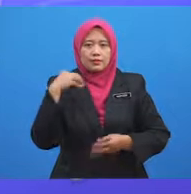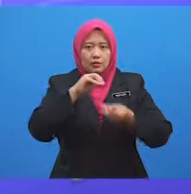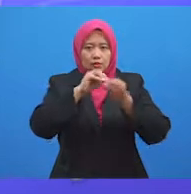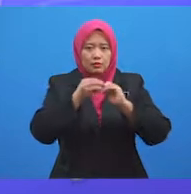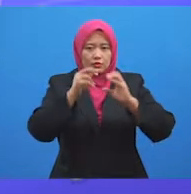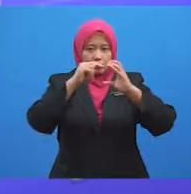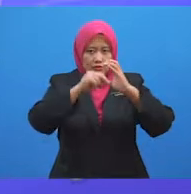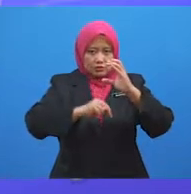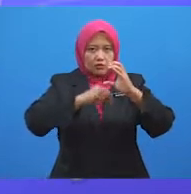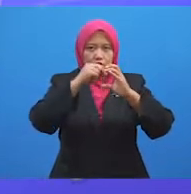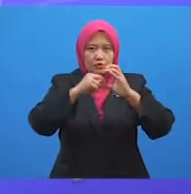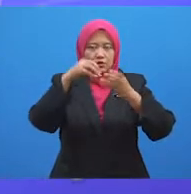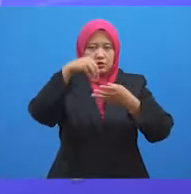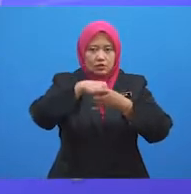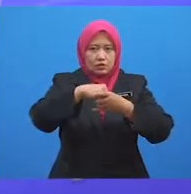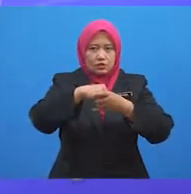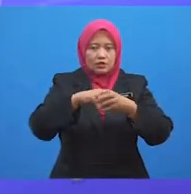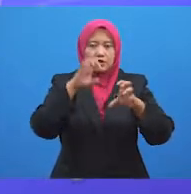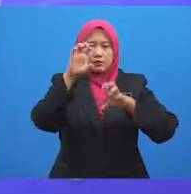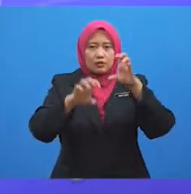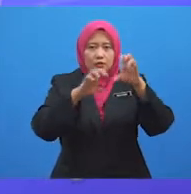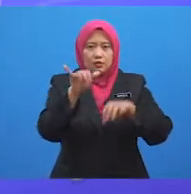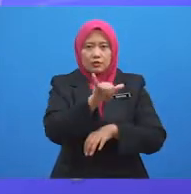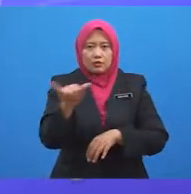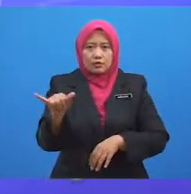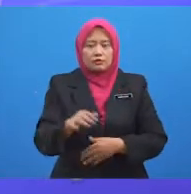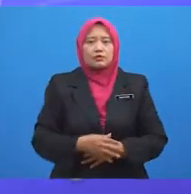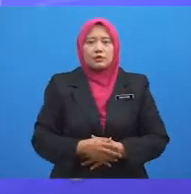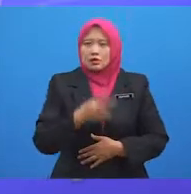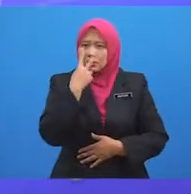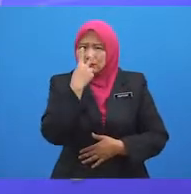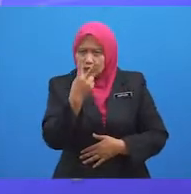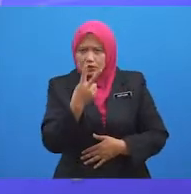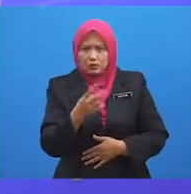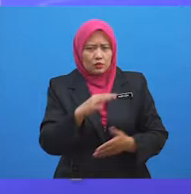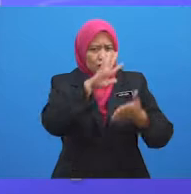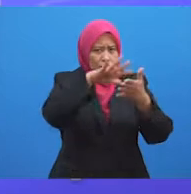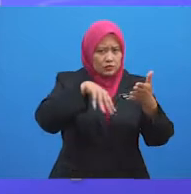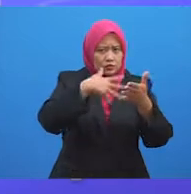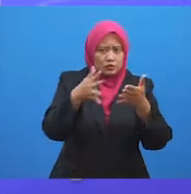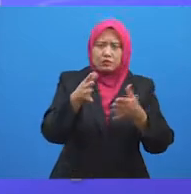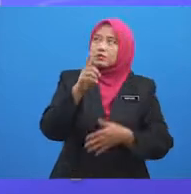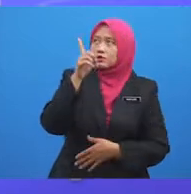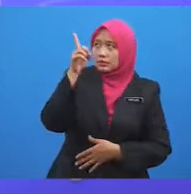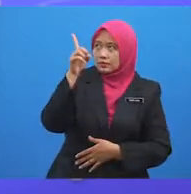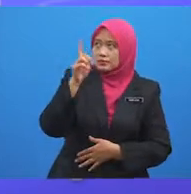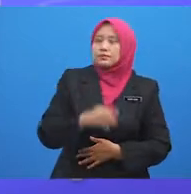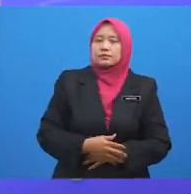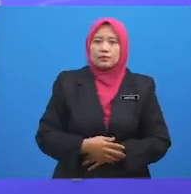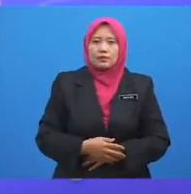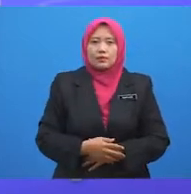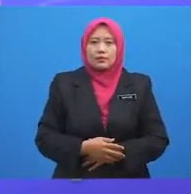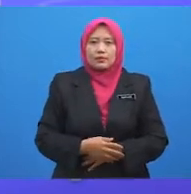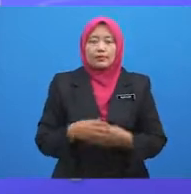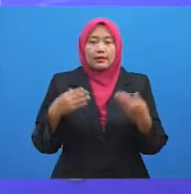isotop. Sila lihat jadual yang ditunjukkan. Terdapat beberapa isotop